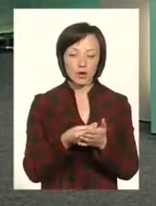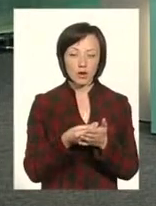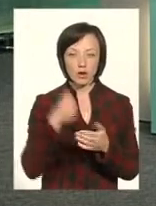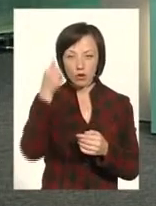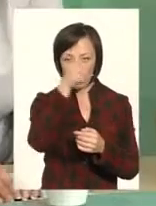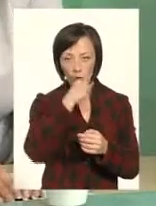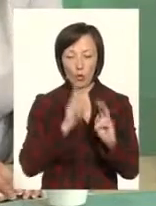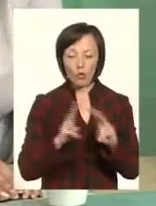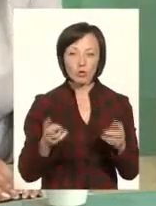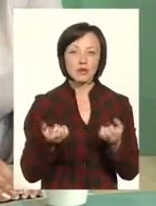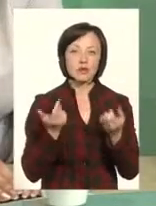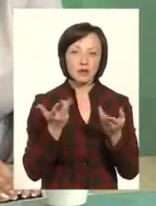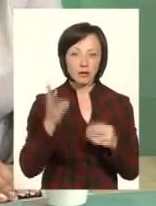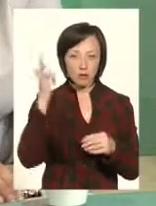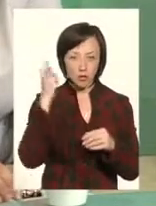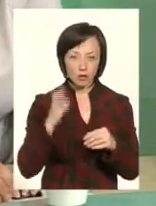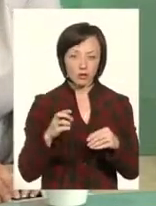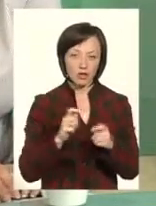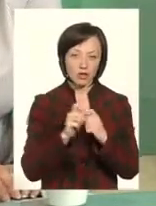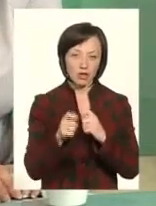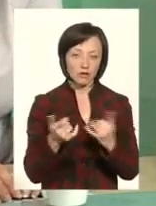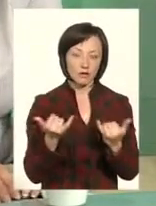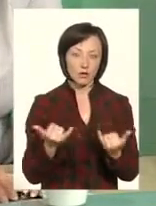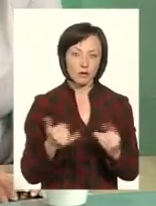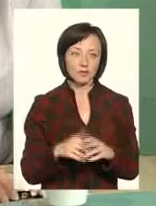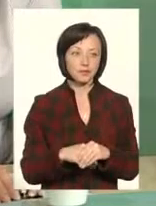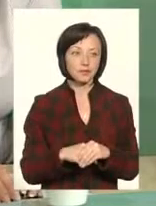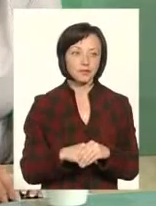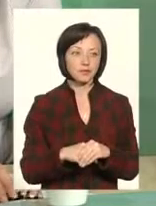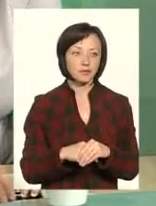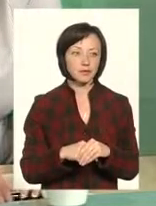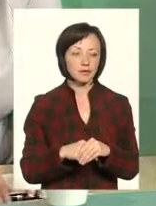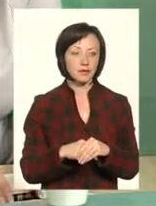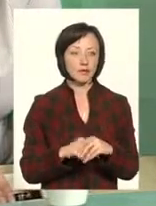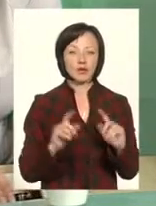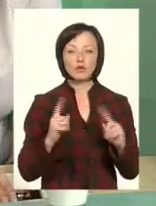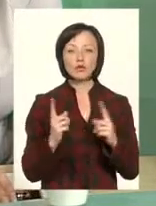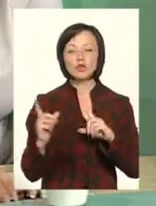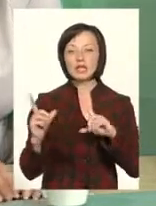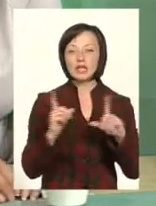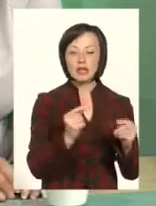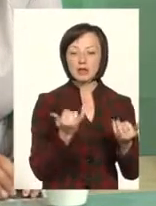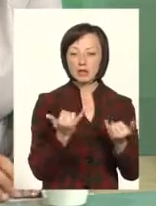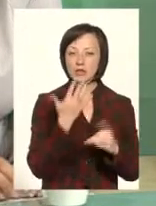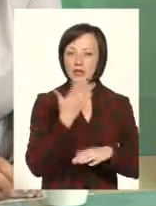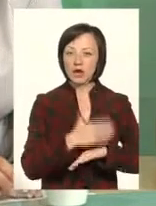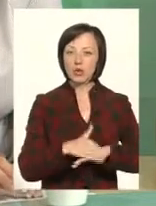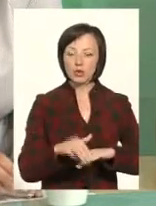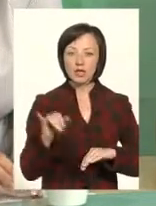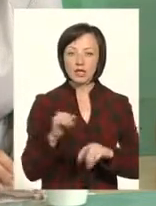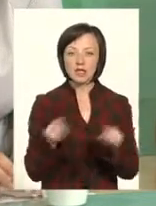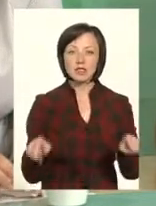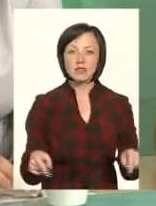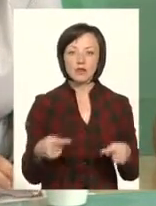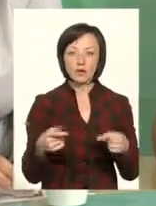роки, там, кому скільки Бог назначив сьогодні. Так? Тому що їхати сьогодні за кордон і